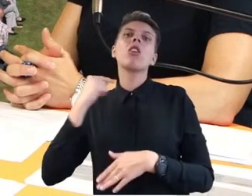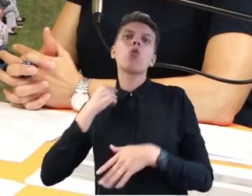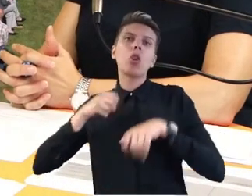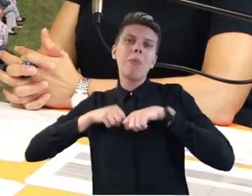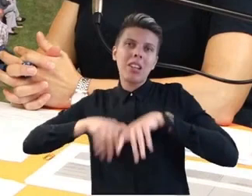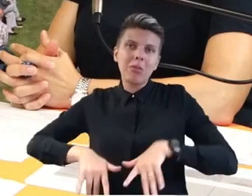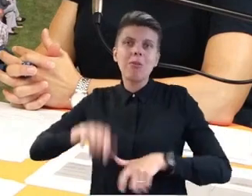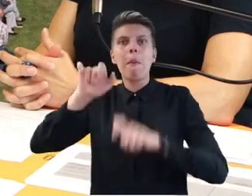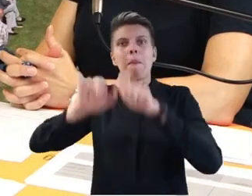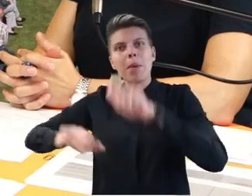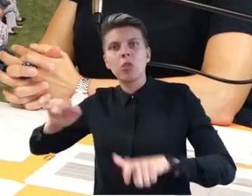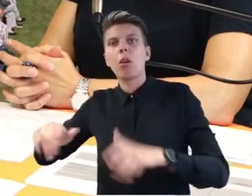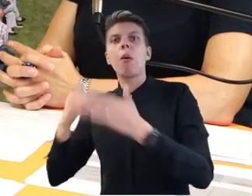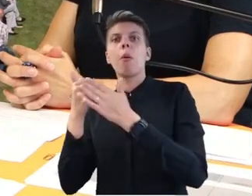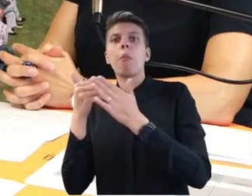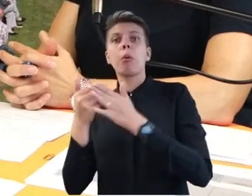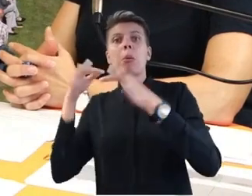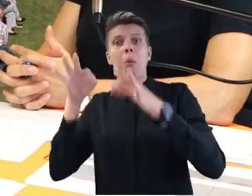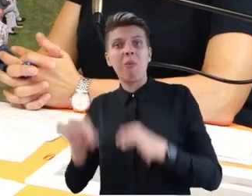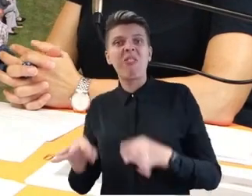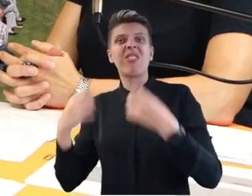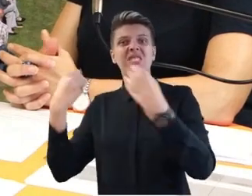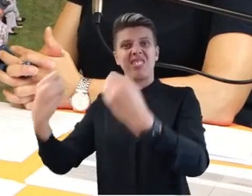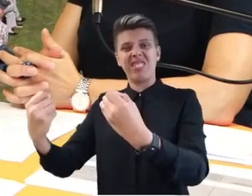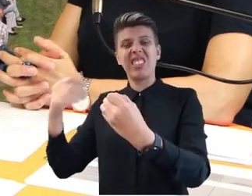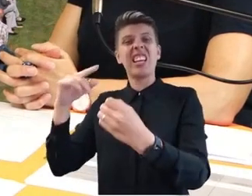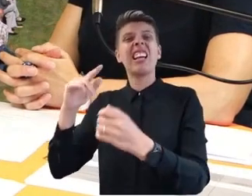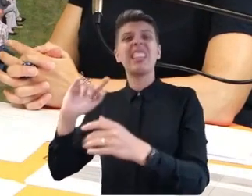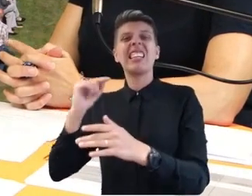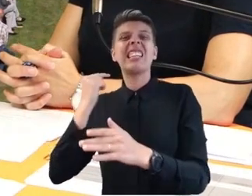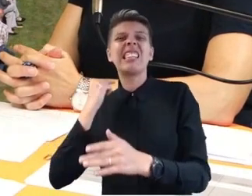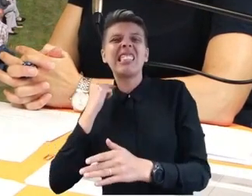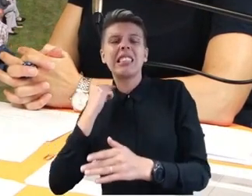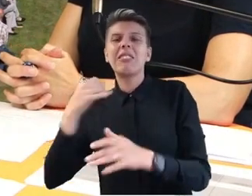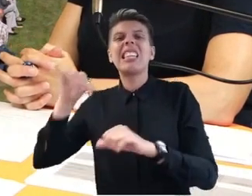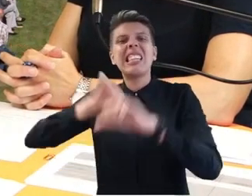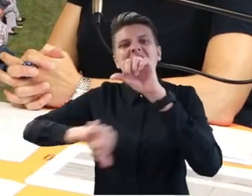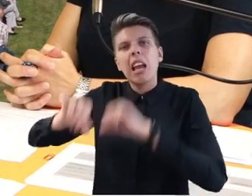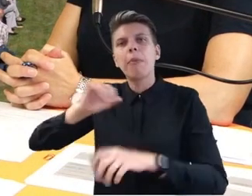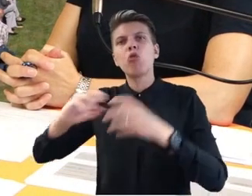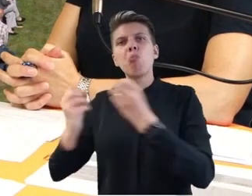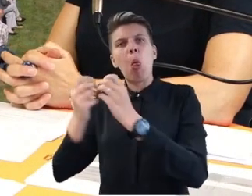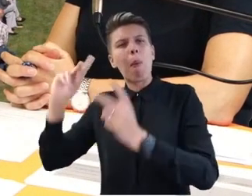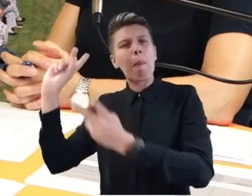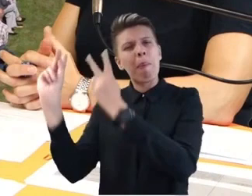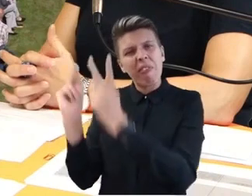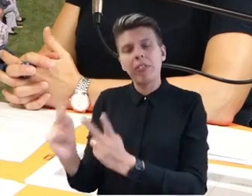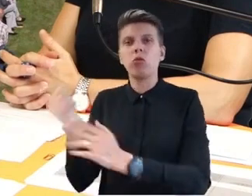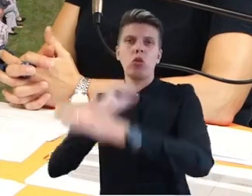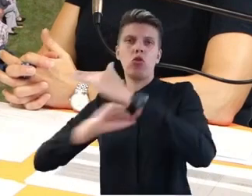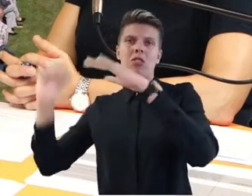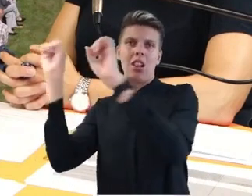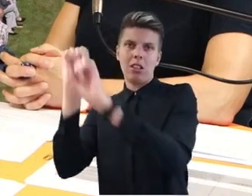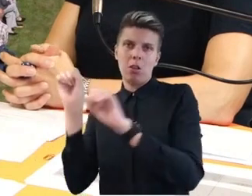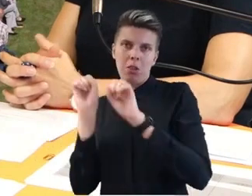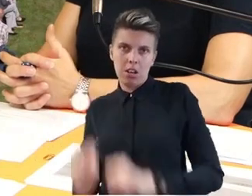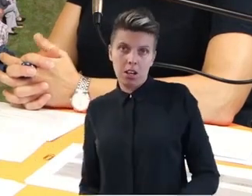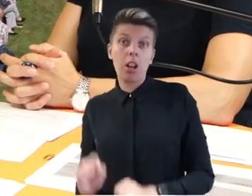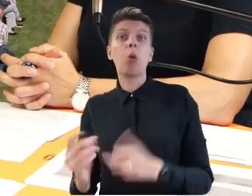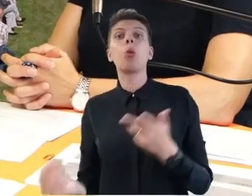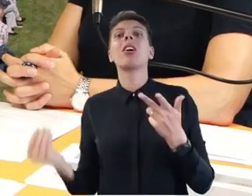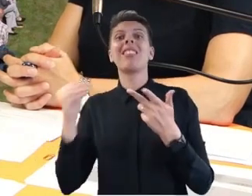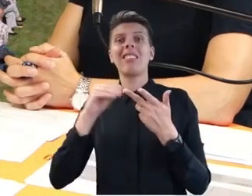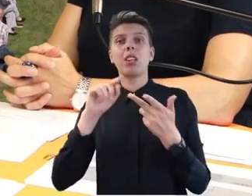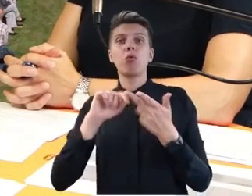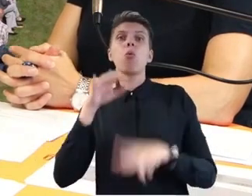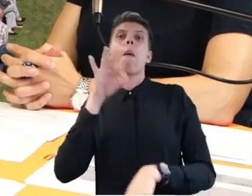verunreinigte einsatzkräfte von den cbn stoffen wieder befreien zu können und auch als teil der medizinischen task force die wir gleich